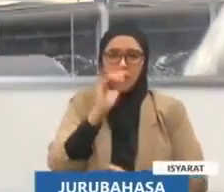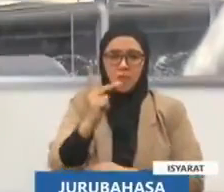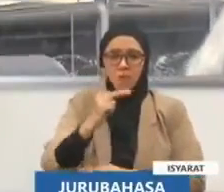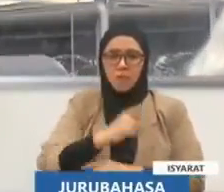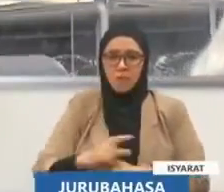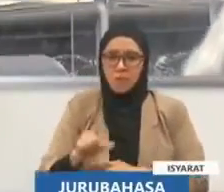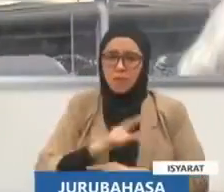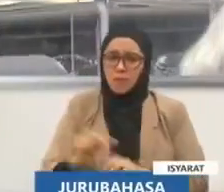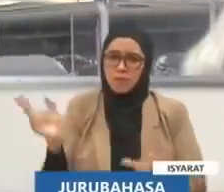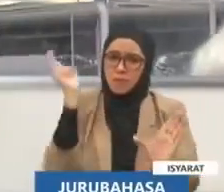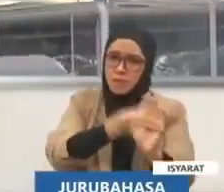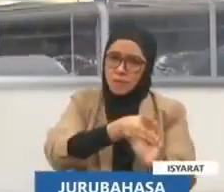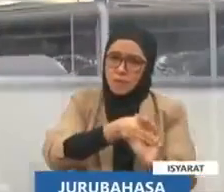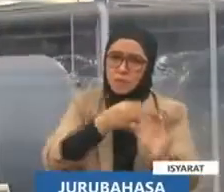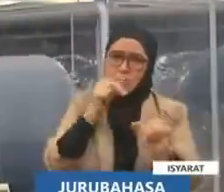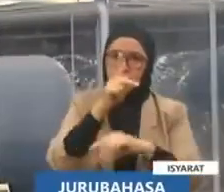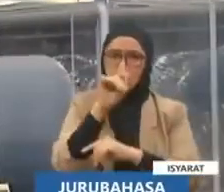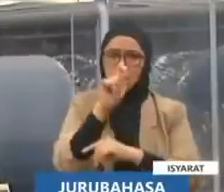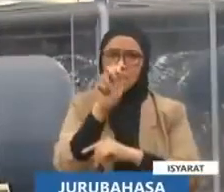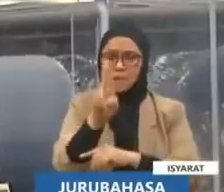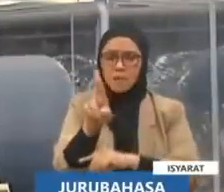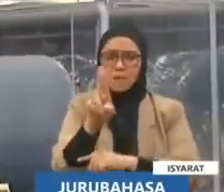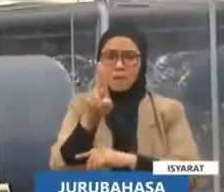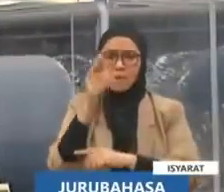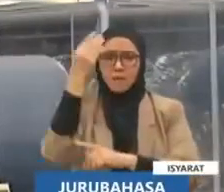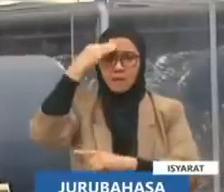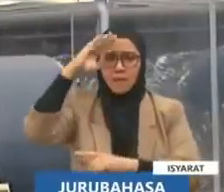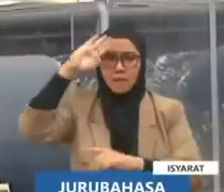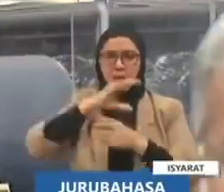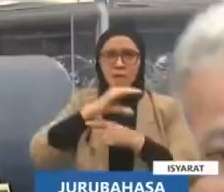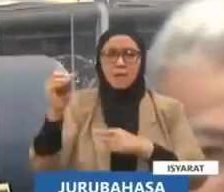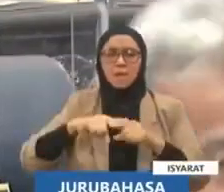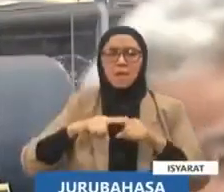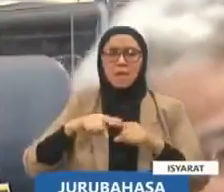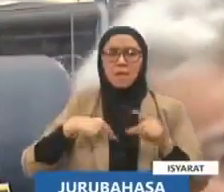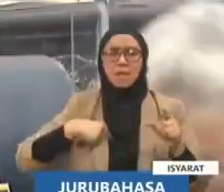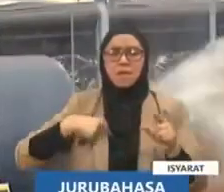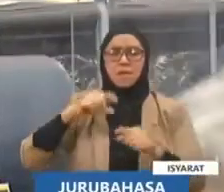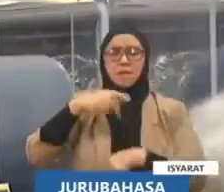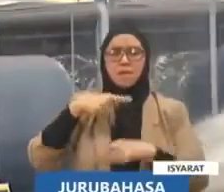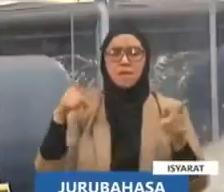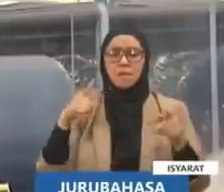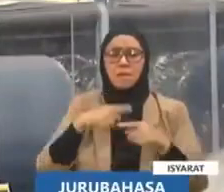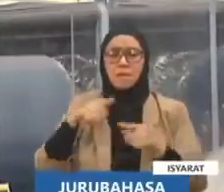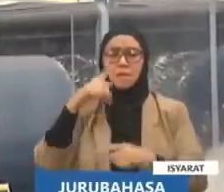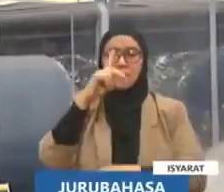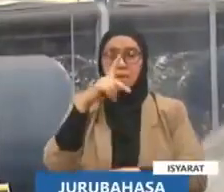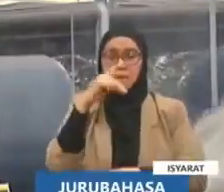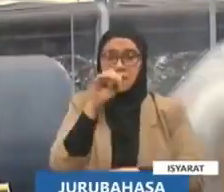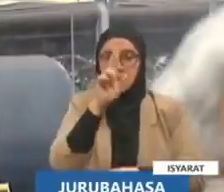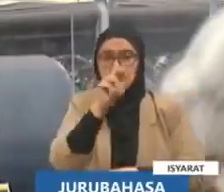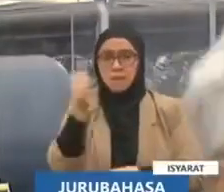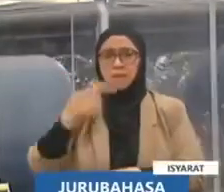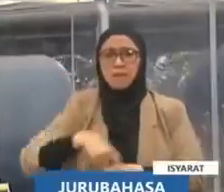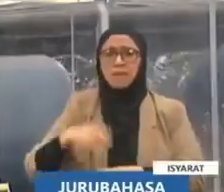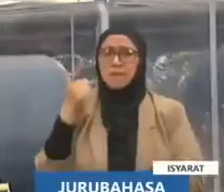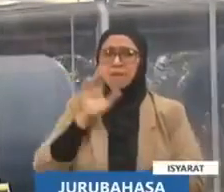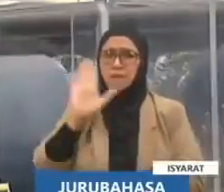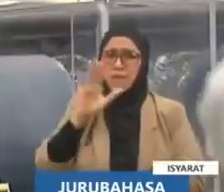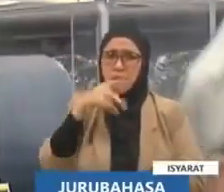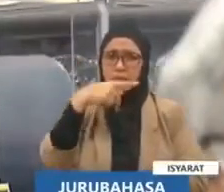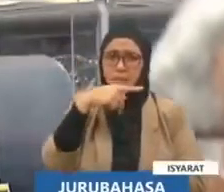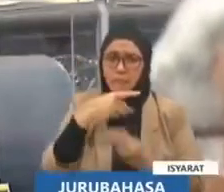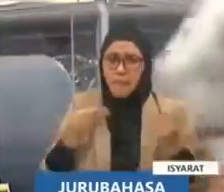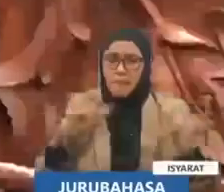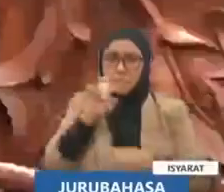Penyertaan kontraktor Bumi Putera dan penyertaan local contractors. Pas saya salah, saya bagi peluang kemudian nanti. Saya